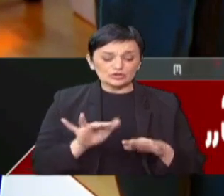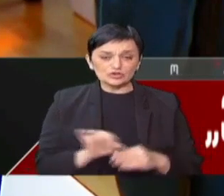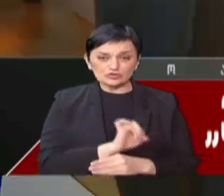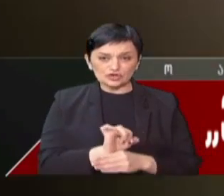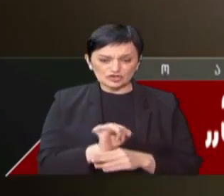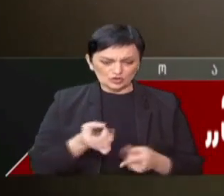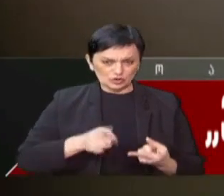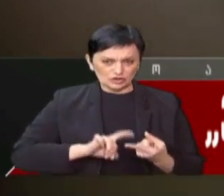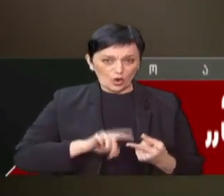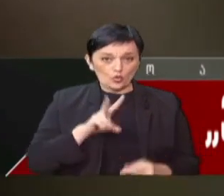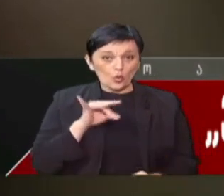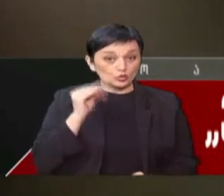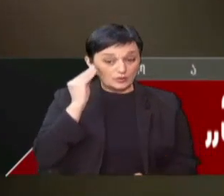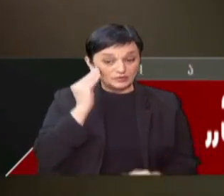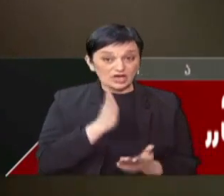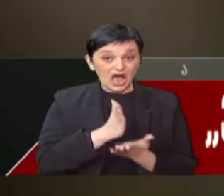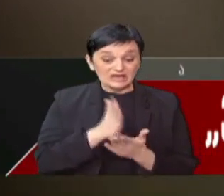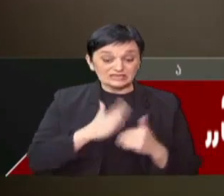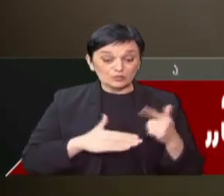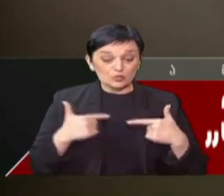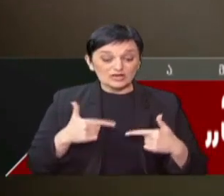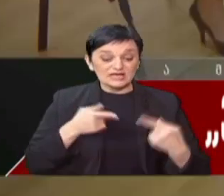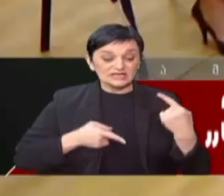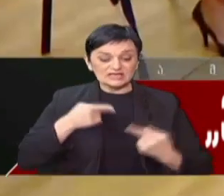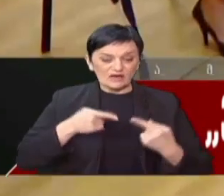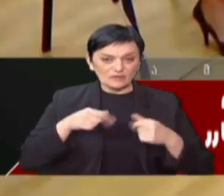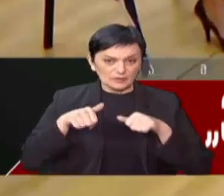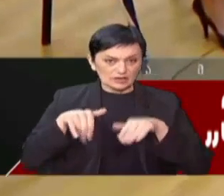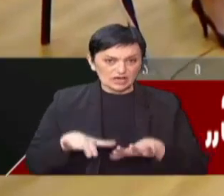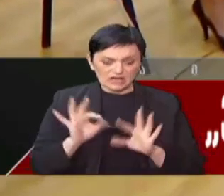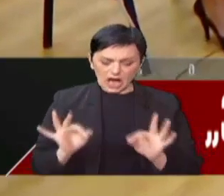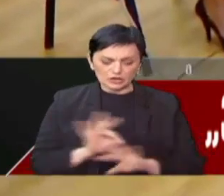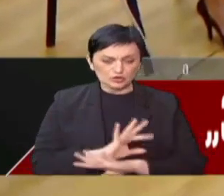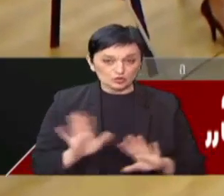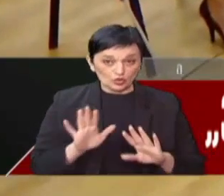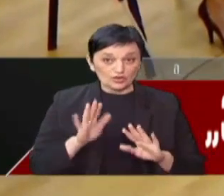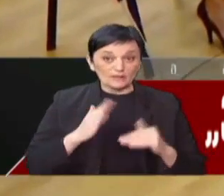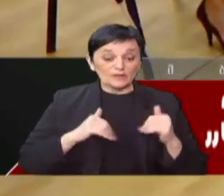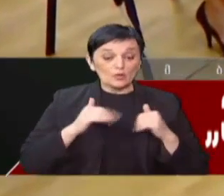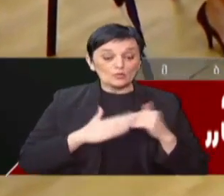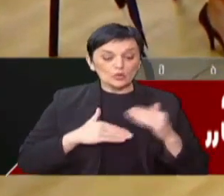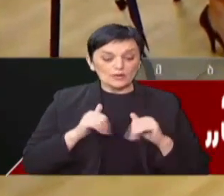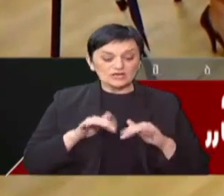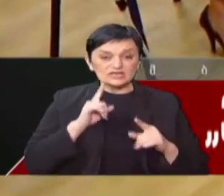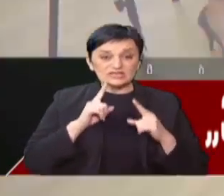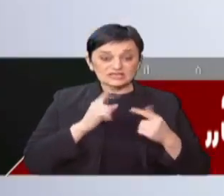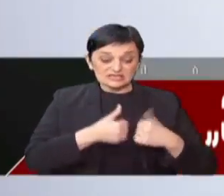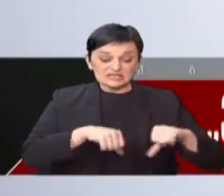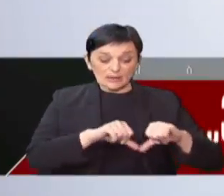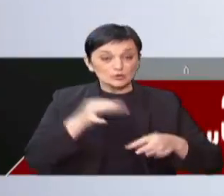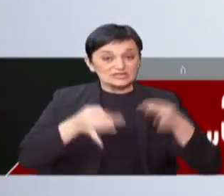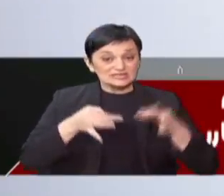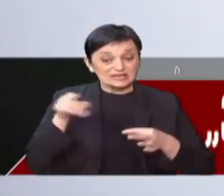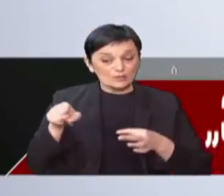შეჩერების თაობაზე. ლოლუა მიჩნევს, რომ არსებული პრაქტიკა დავების გადაწყვეტილების შესახებ არასწორია და გადაწყვეტილებას პროფესიული განვითარების საბჭოს ნაცვლად სასამართლო